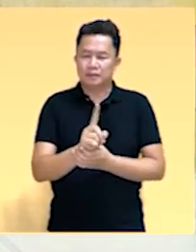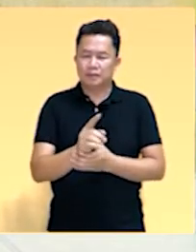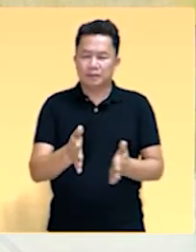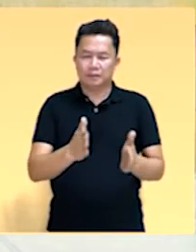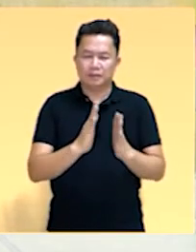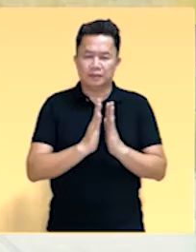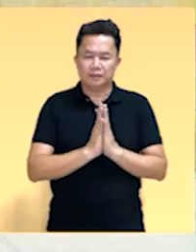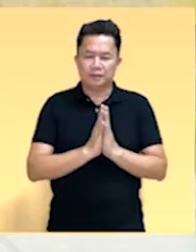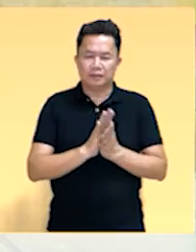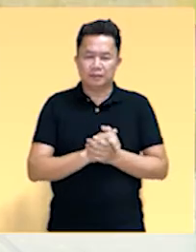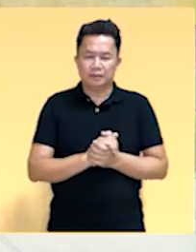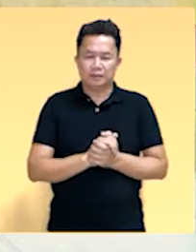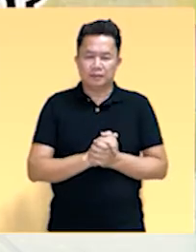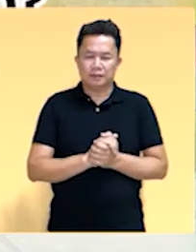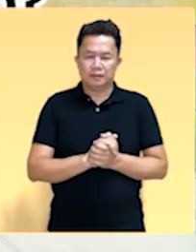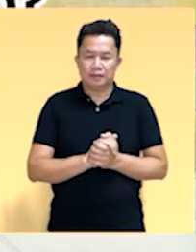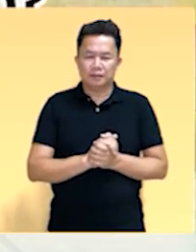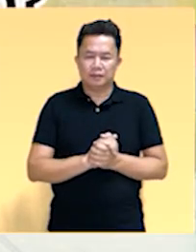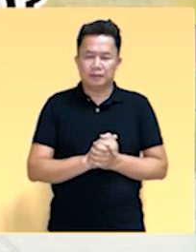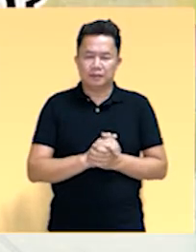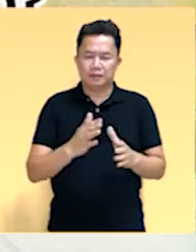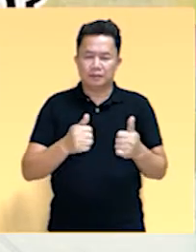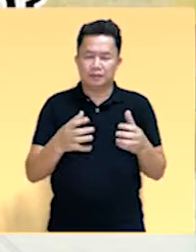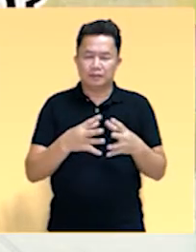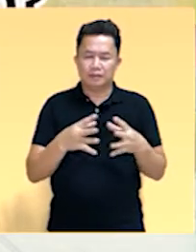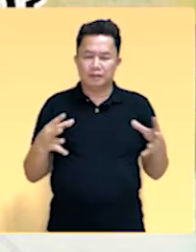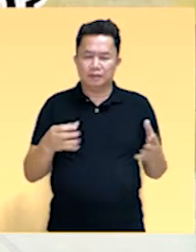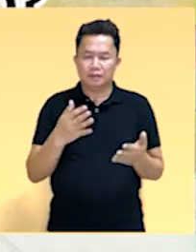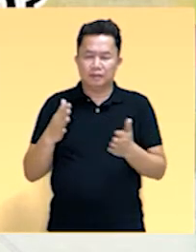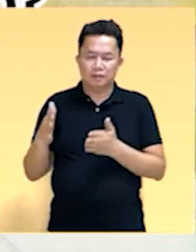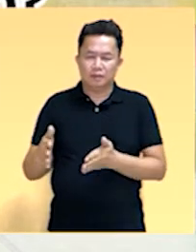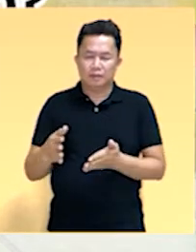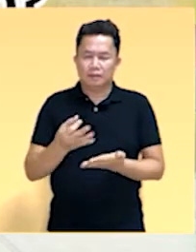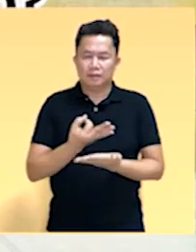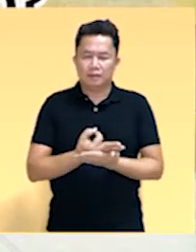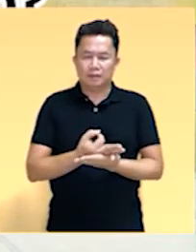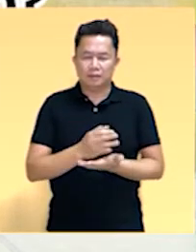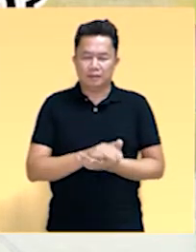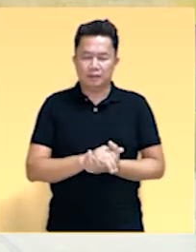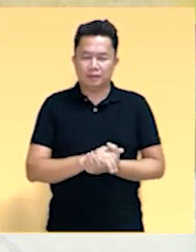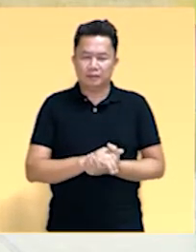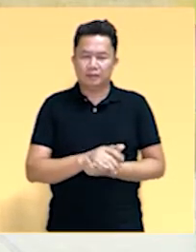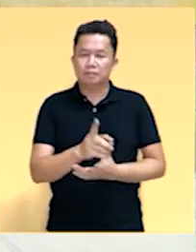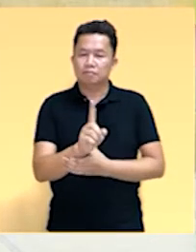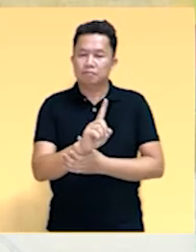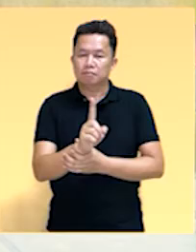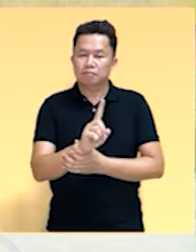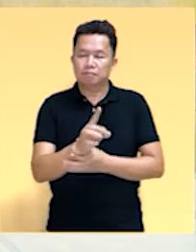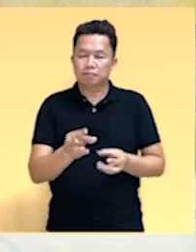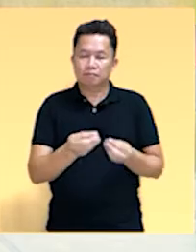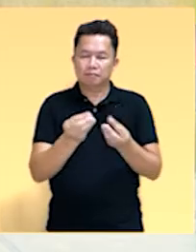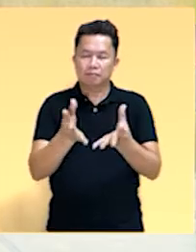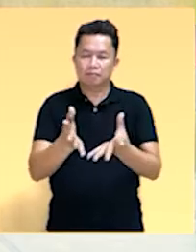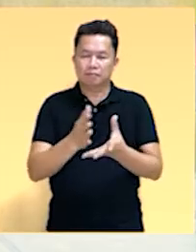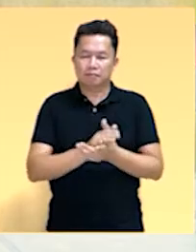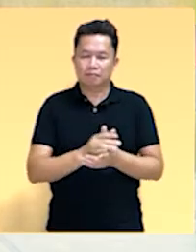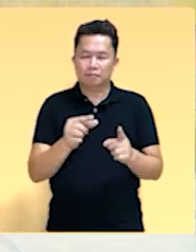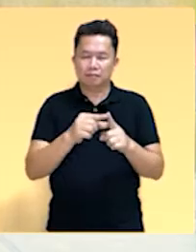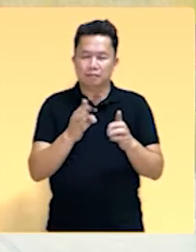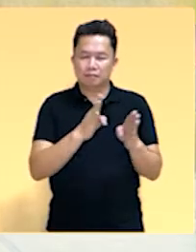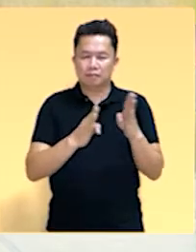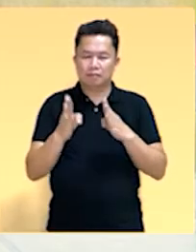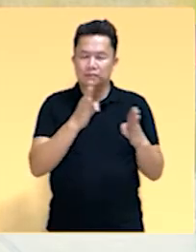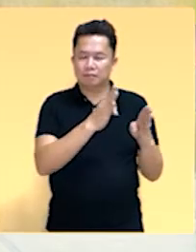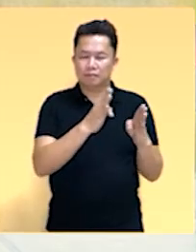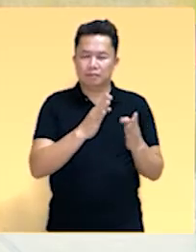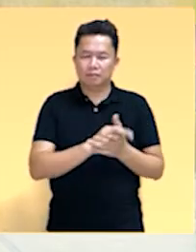Ano naman ang asked? Magkano na lang ang natira kong pera? Ano ang given sa